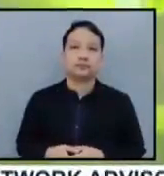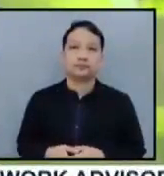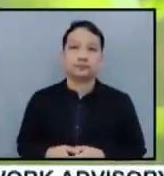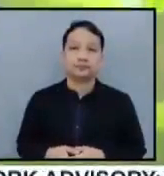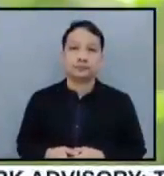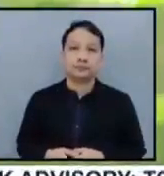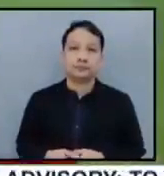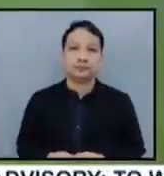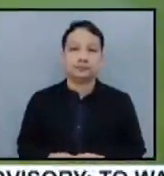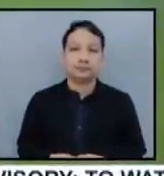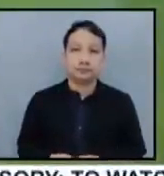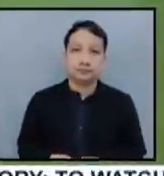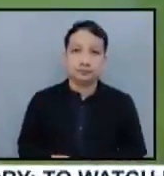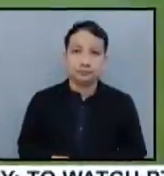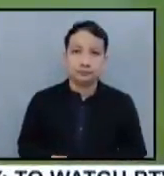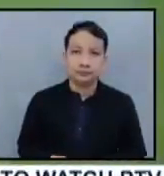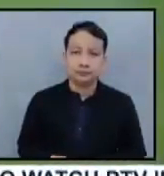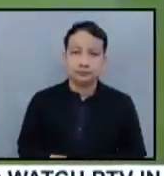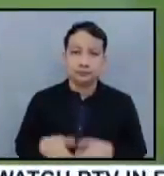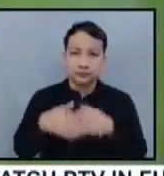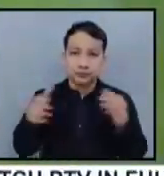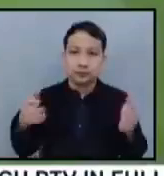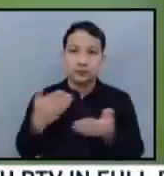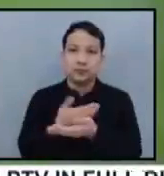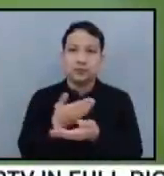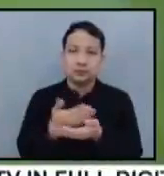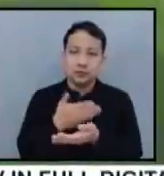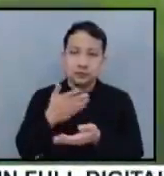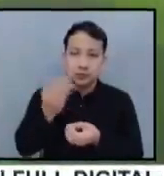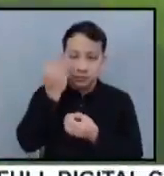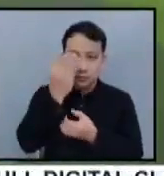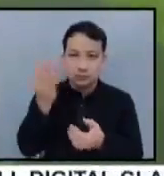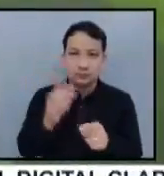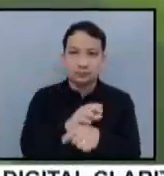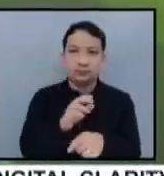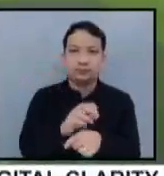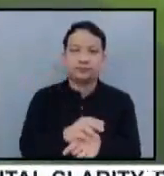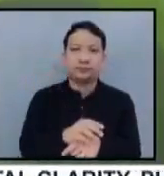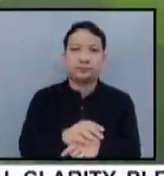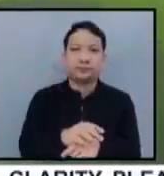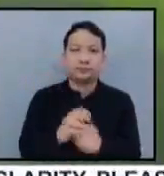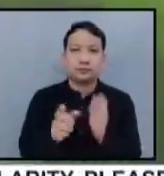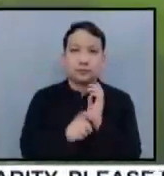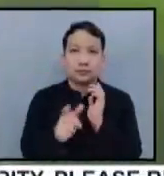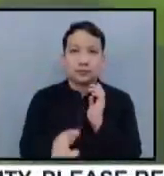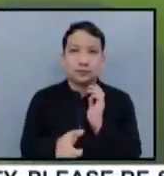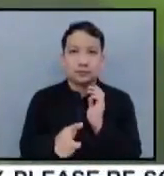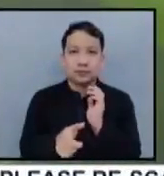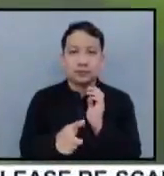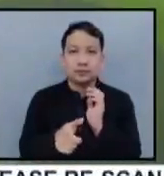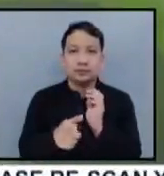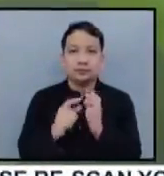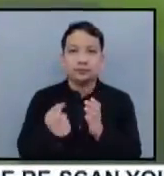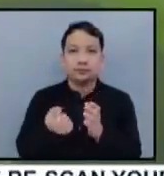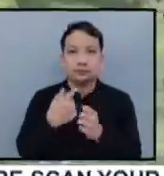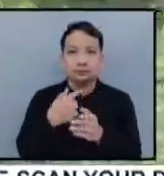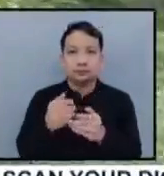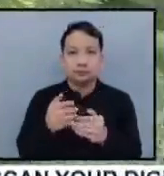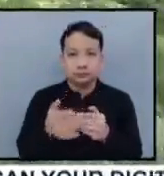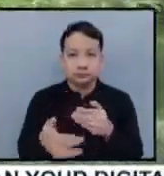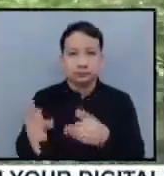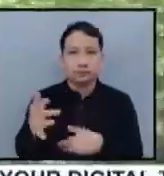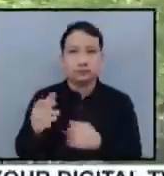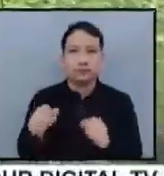Bago pa man nagkaroon ng makabagong medisina, una nang ginamit ang herbal plants o mga halamang gamot. Sa paglipas ng panahon at kasabay ng